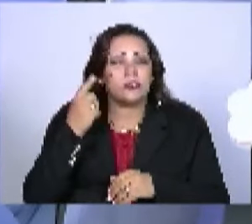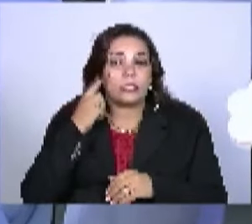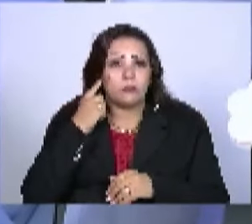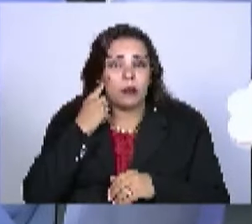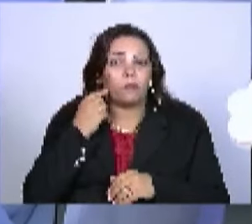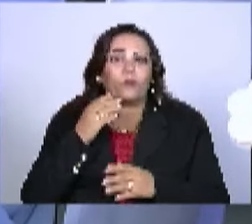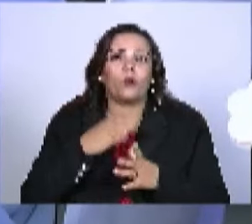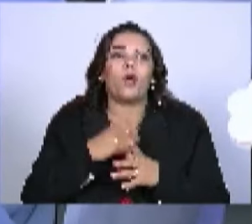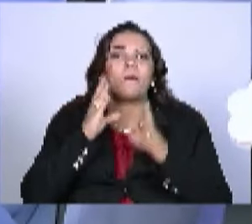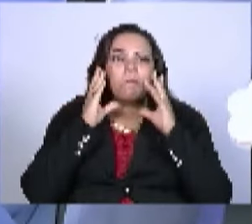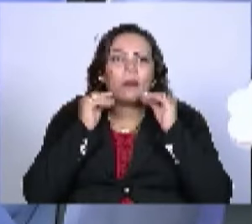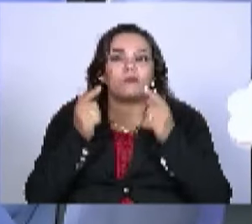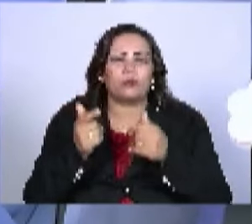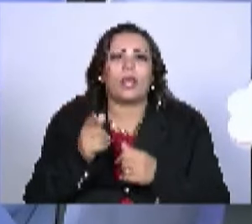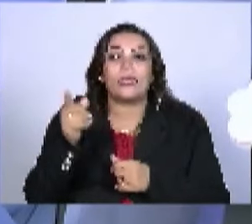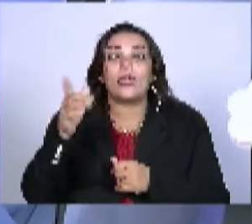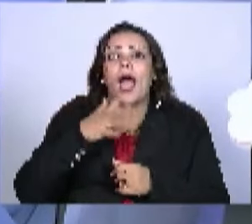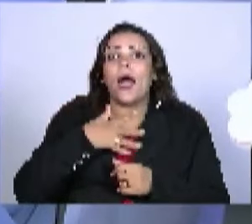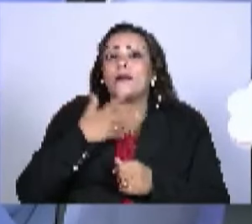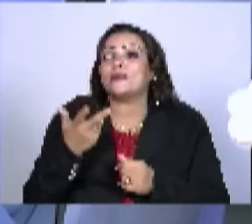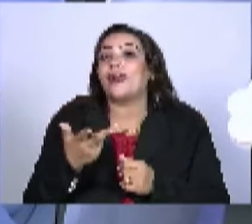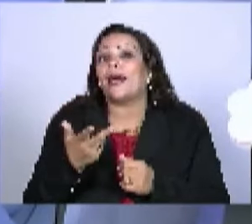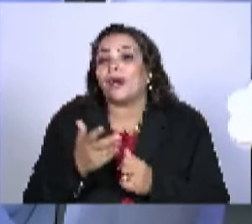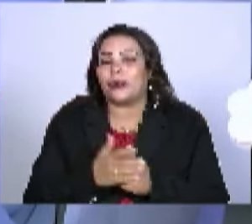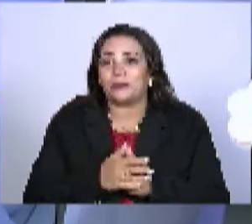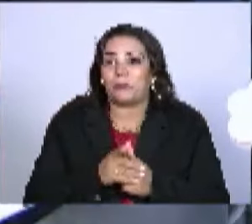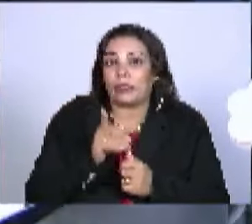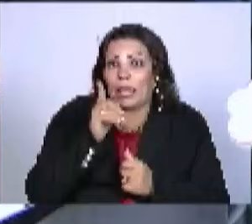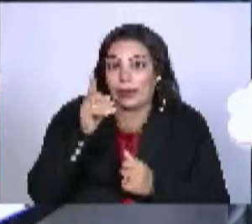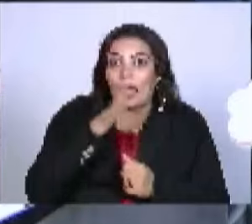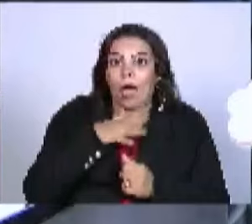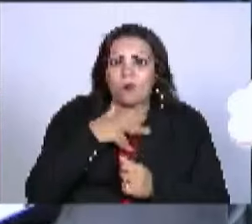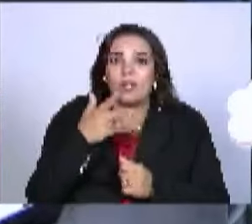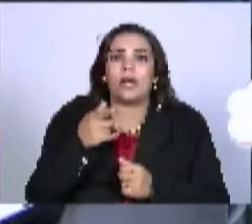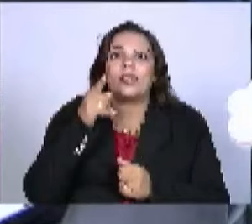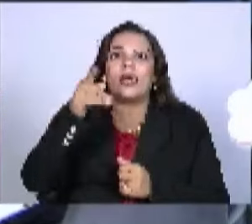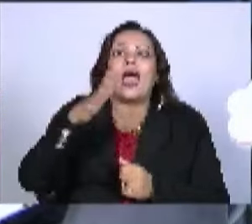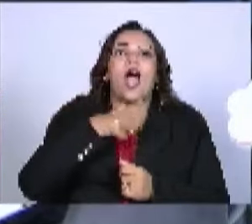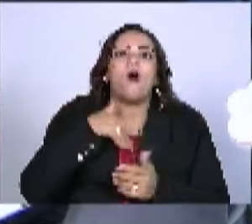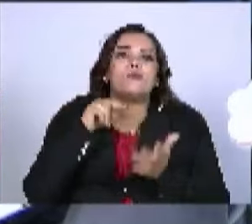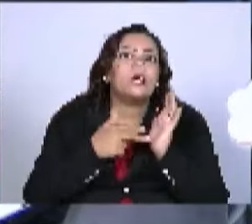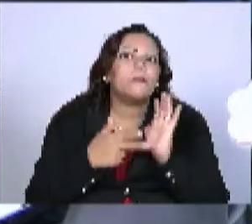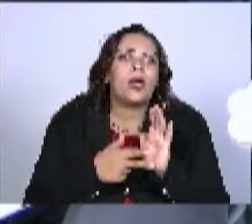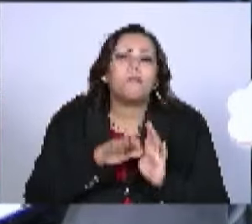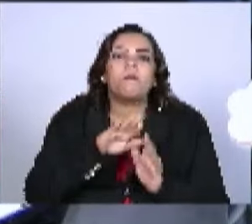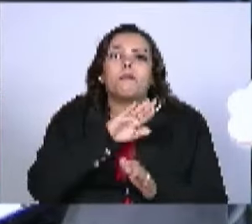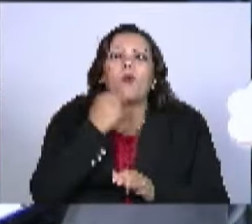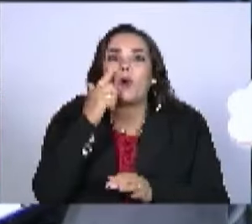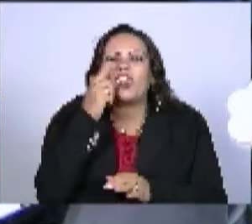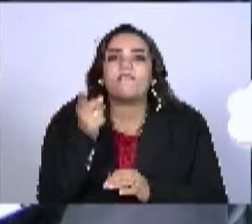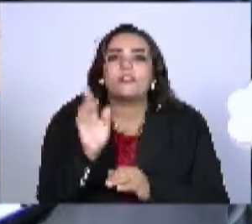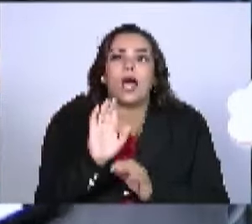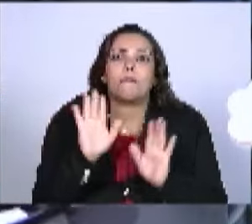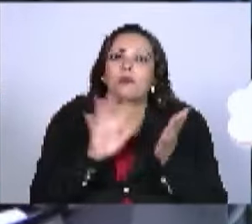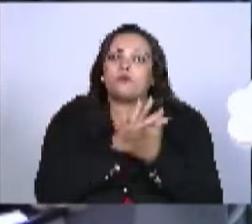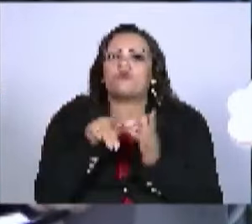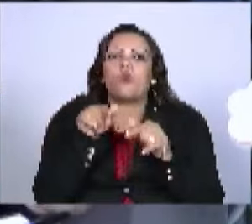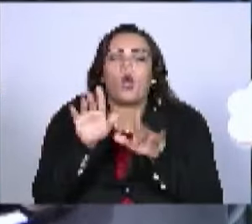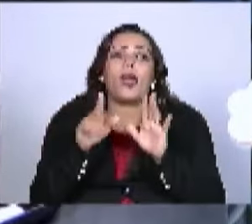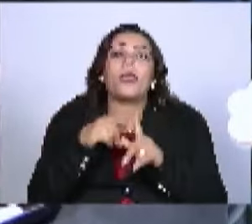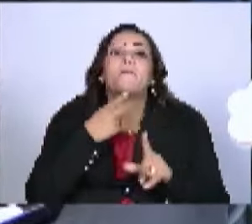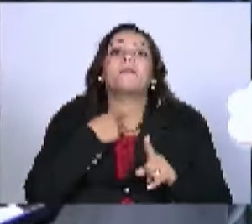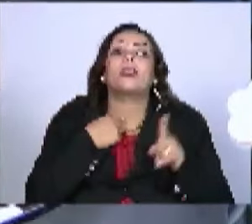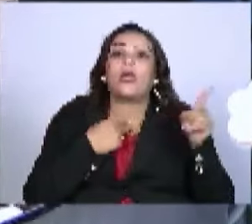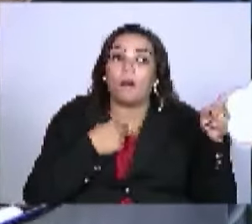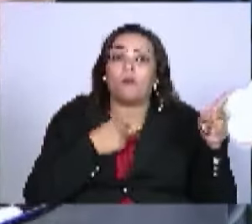تكوني اقتنعتي هي عايزه ايه اه انا اللي قلقني ان عاوزه تعمل في نفسها حاجه رغم انها بتحبه